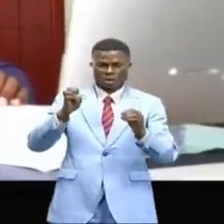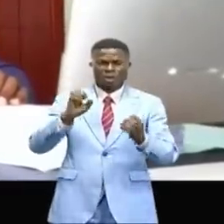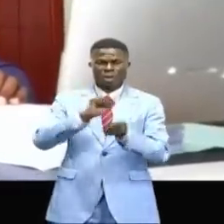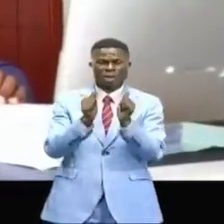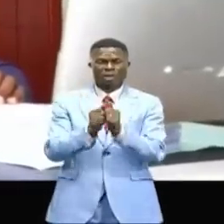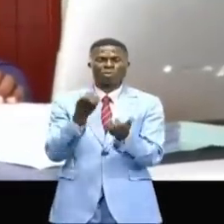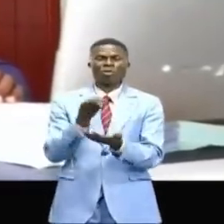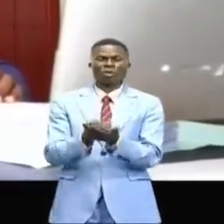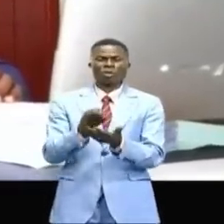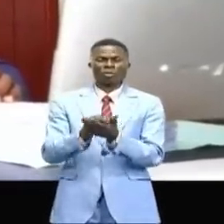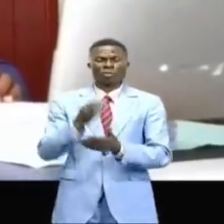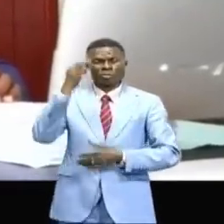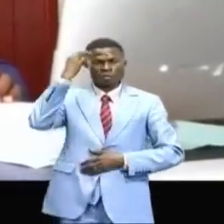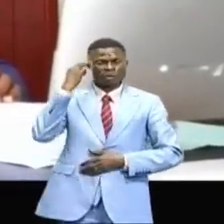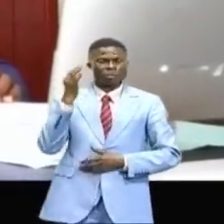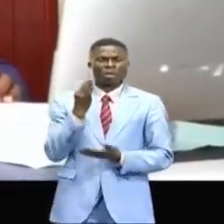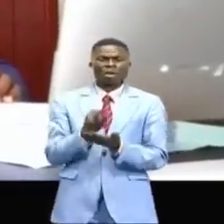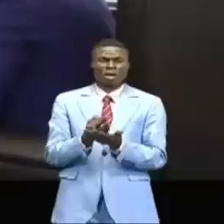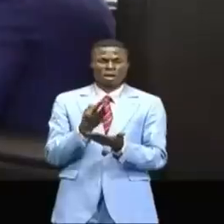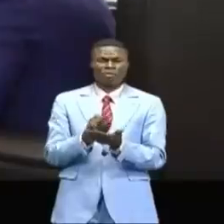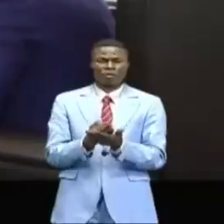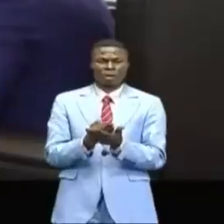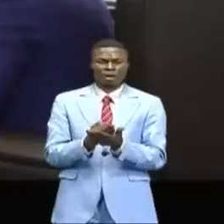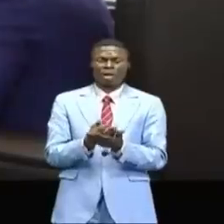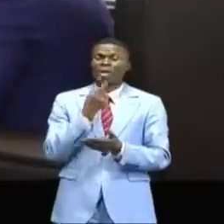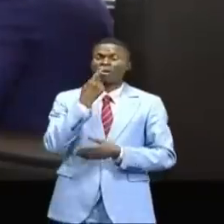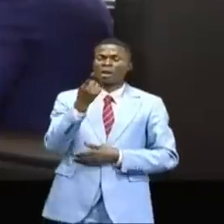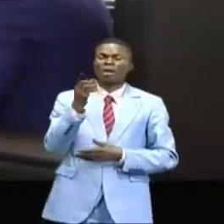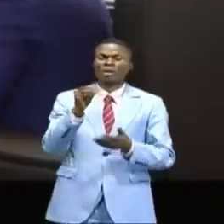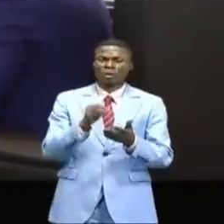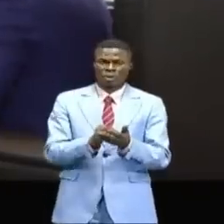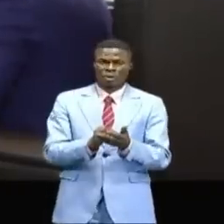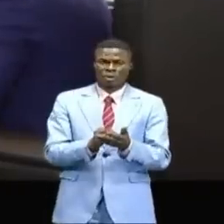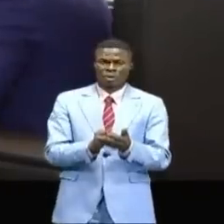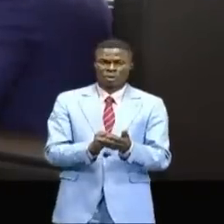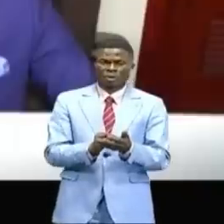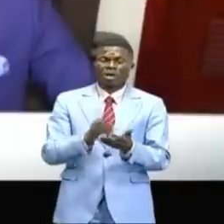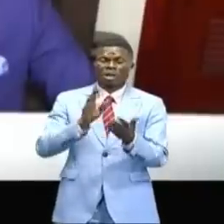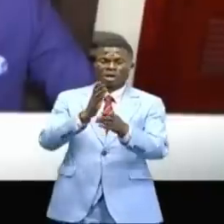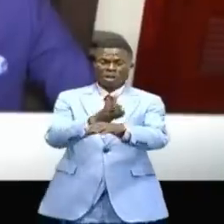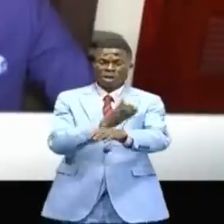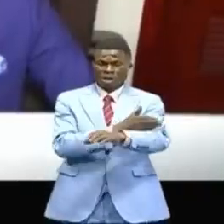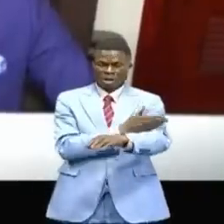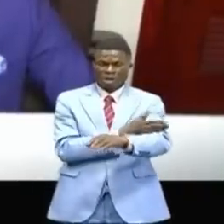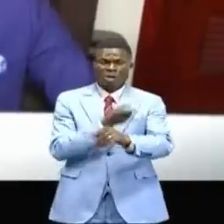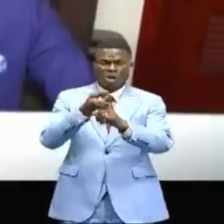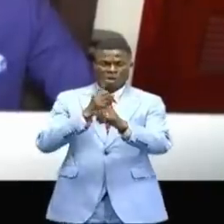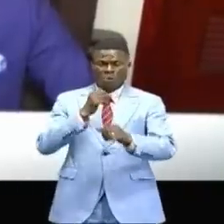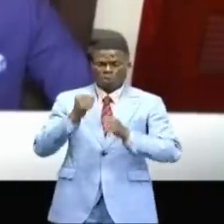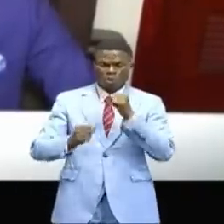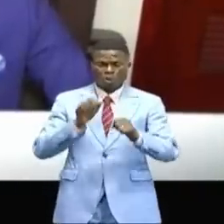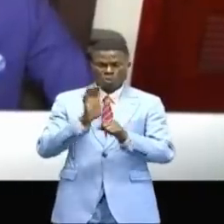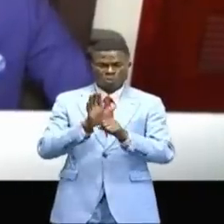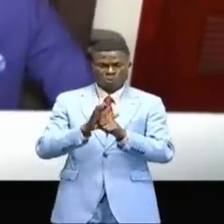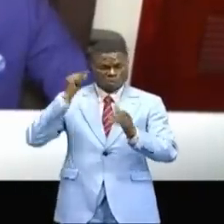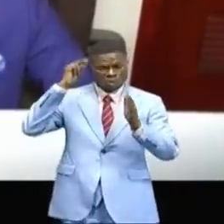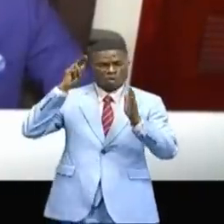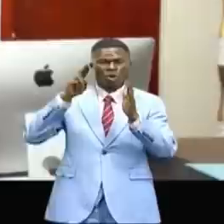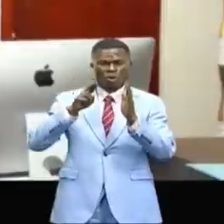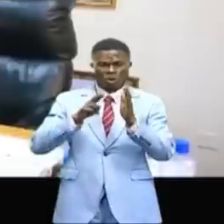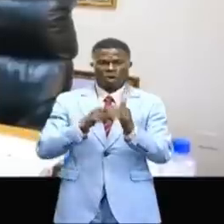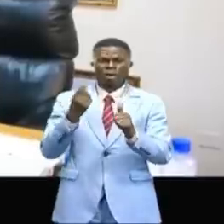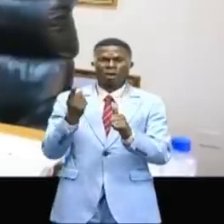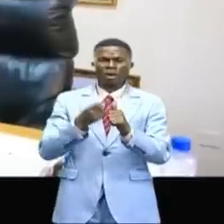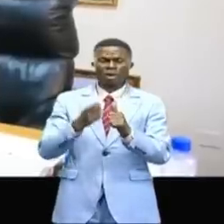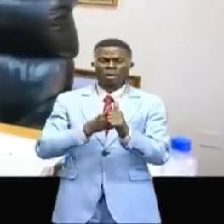l'économie. Le ministre des Finances a souligné que ces progrès résultent des efforts croissants du gouvernement,